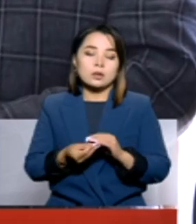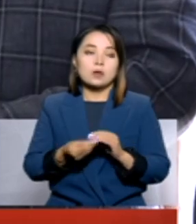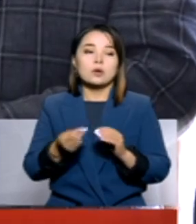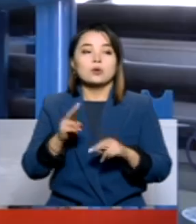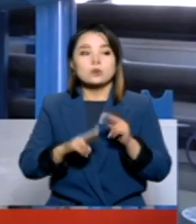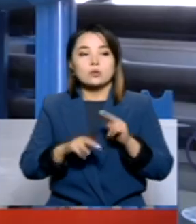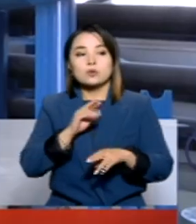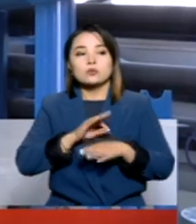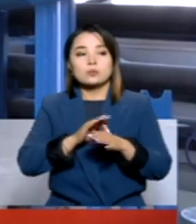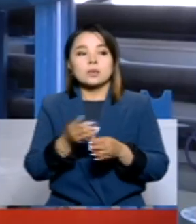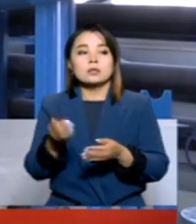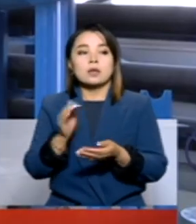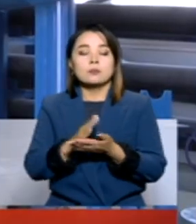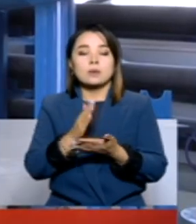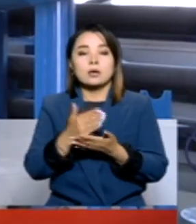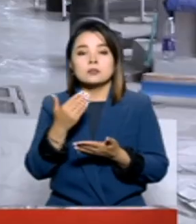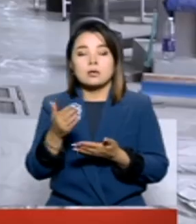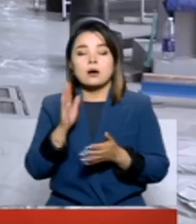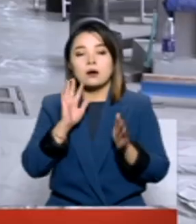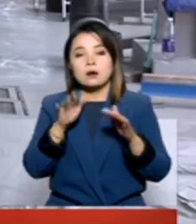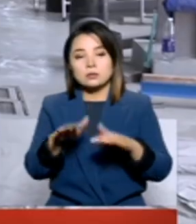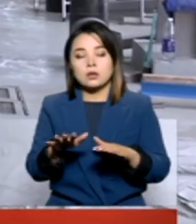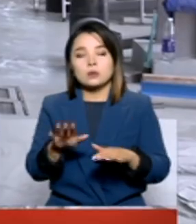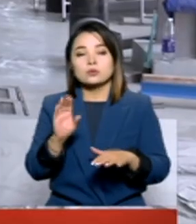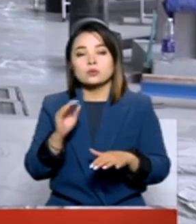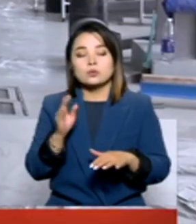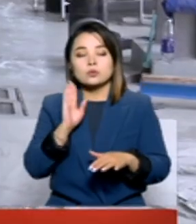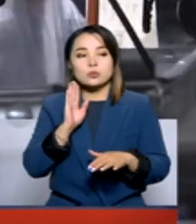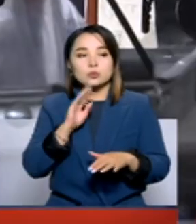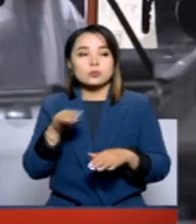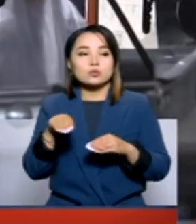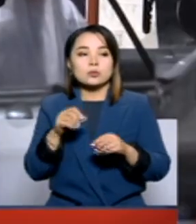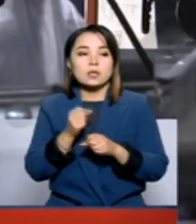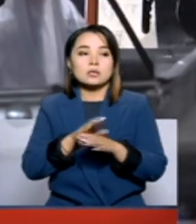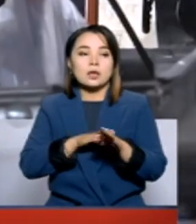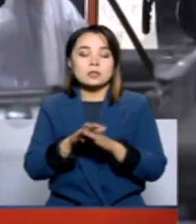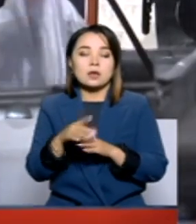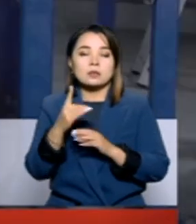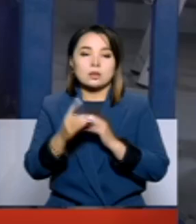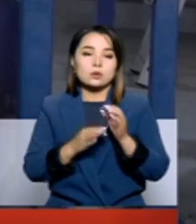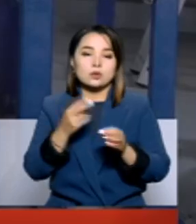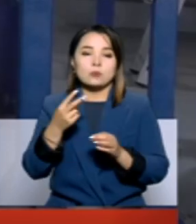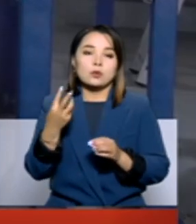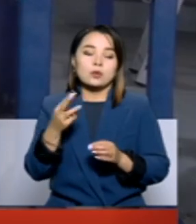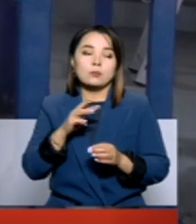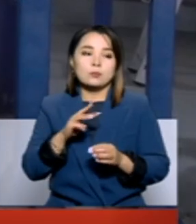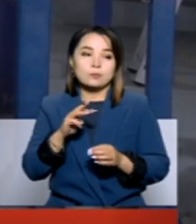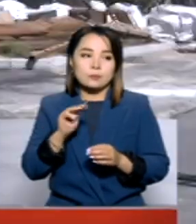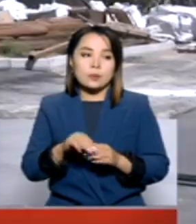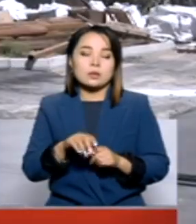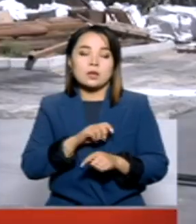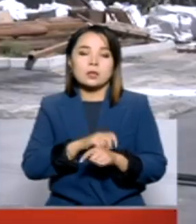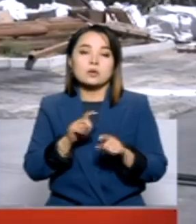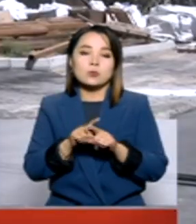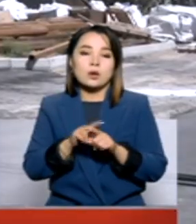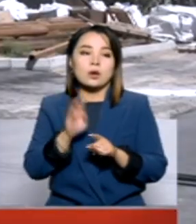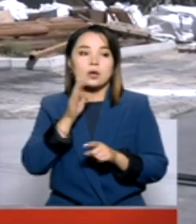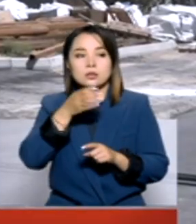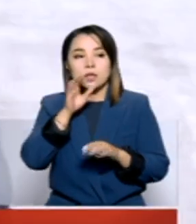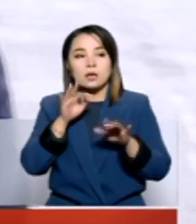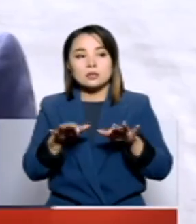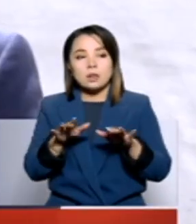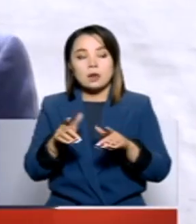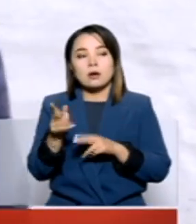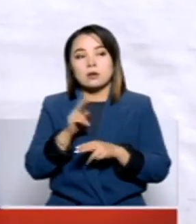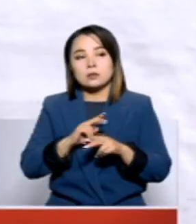құрылыс жұмыстарымен танысты. Солардың бірі Каспи су тұшыту зауыты. Тәулігіне 23 мың текше метр ауызсу өндіретін зауыт жұмысы аяқталуға